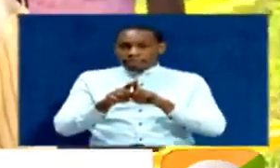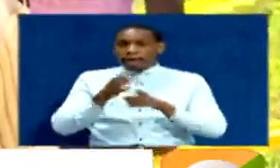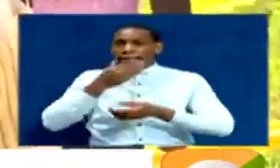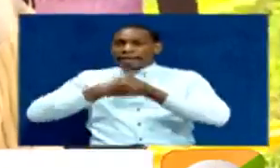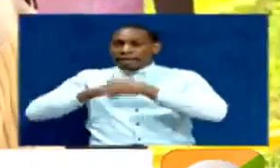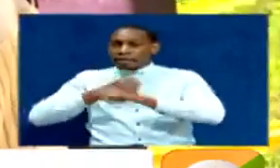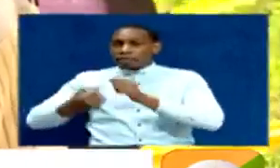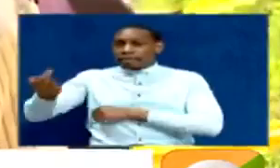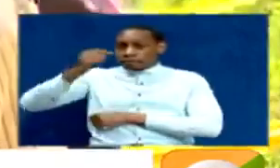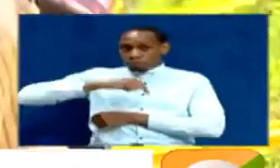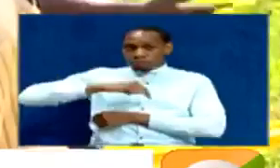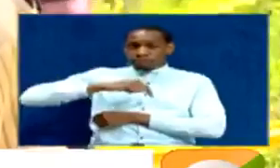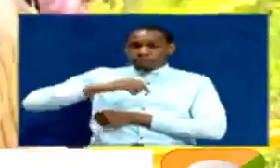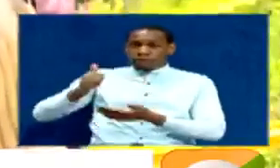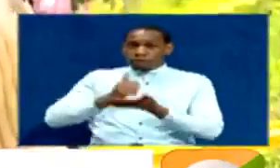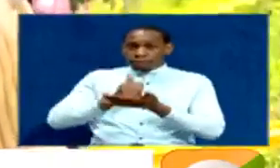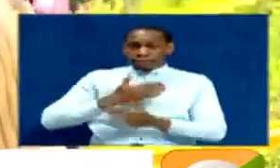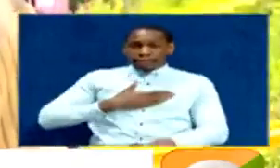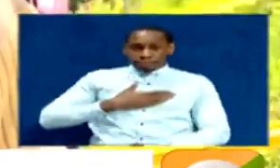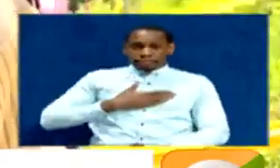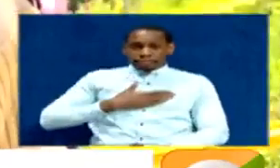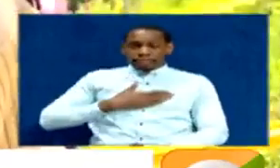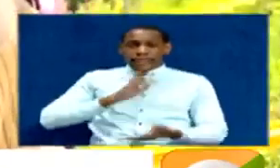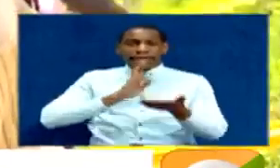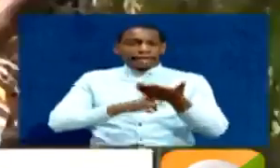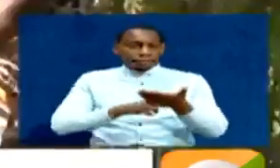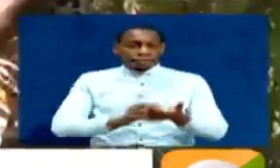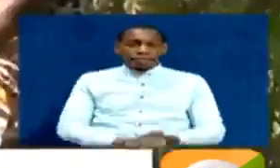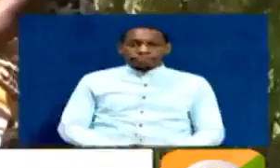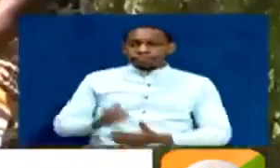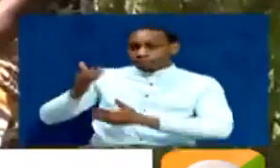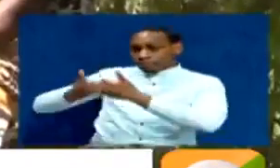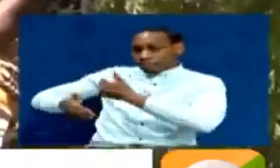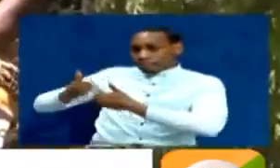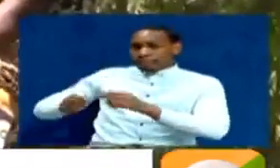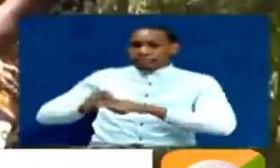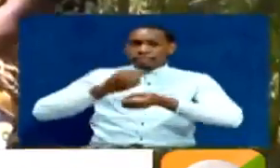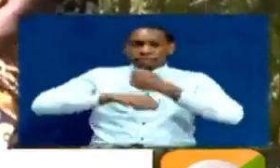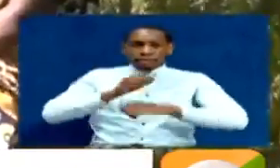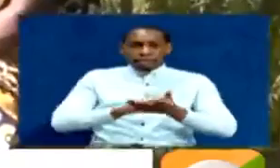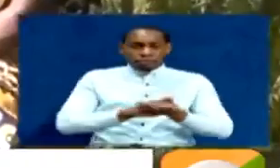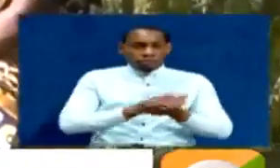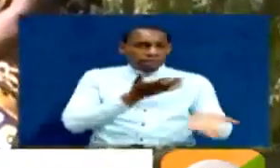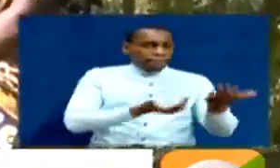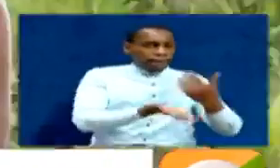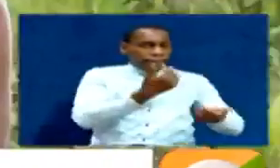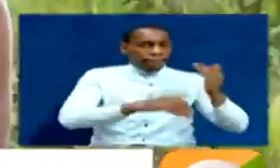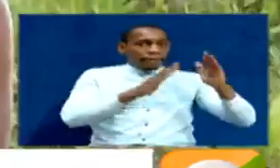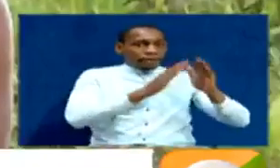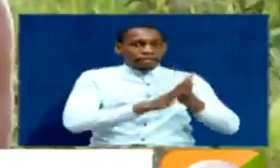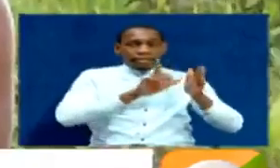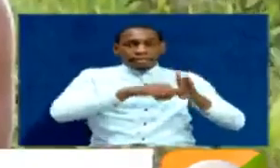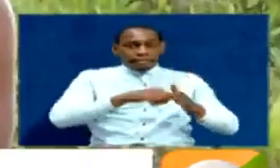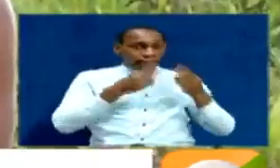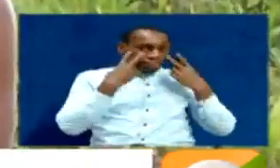ilimfanya akunje mpaka kwa ofisi yetu. Apige hiyo report. Neighbors went ahead to dig up the pit latrine only